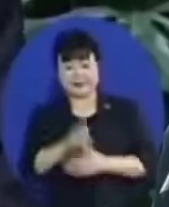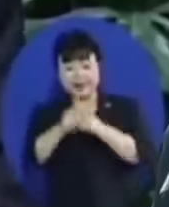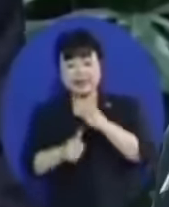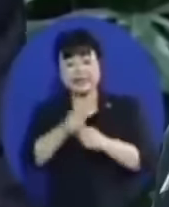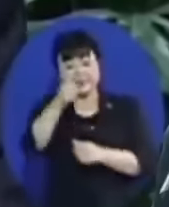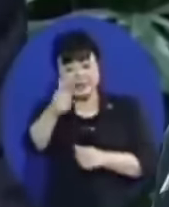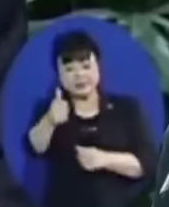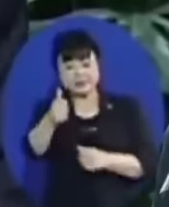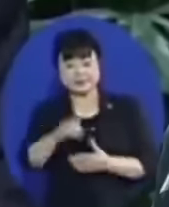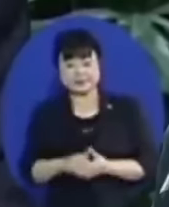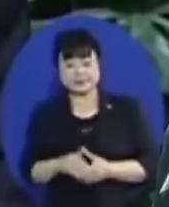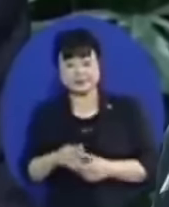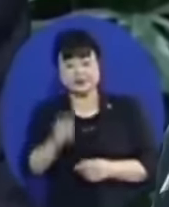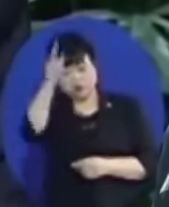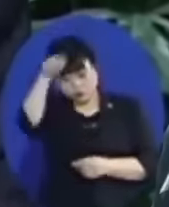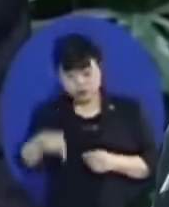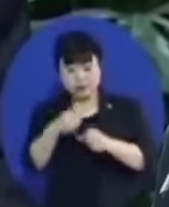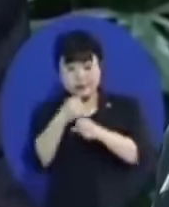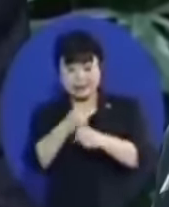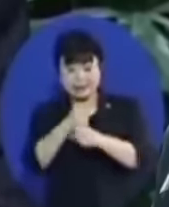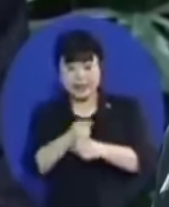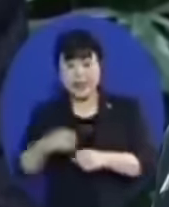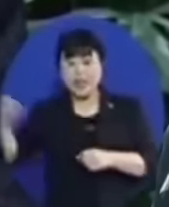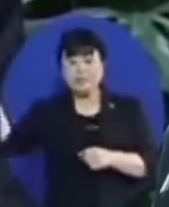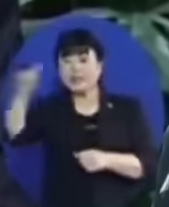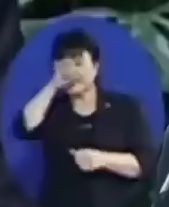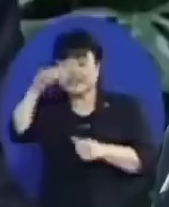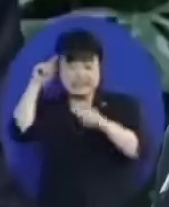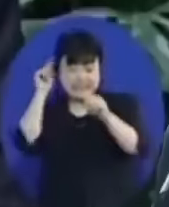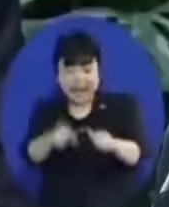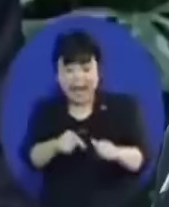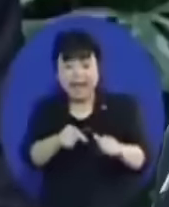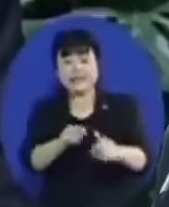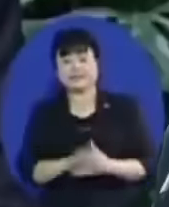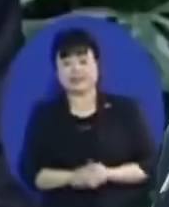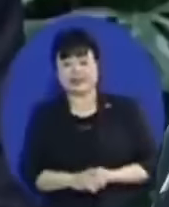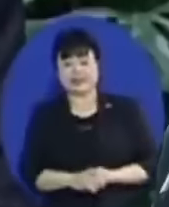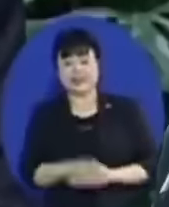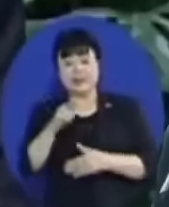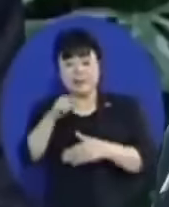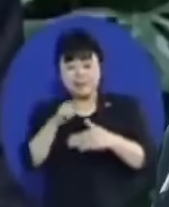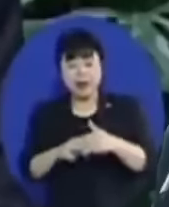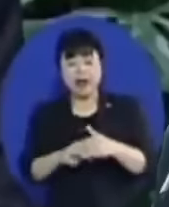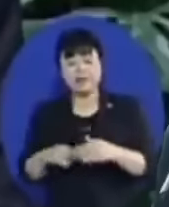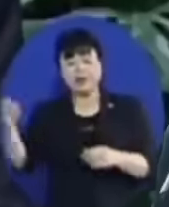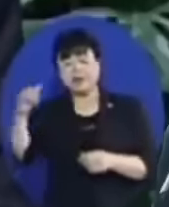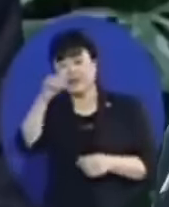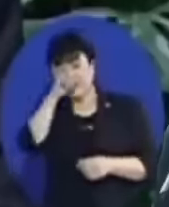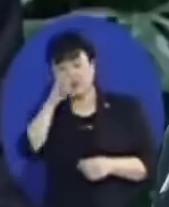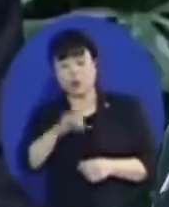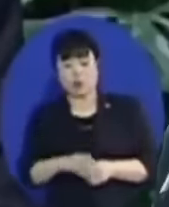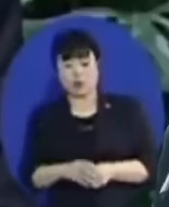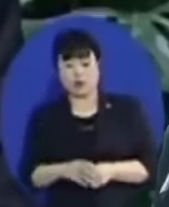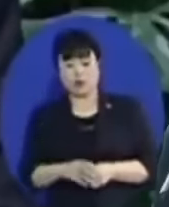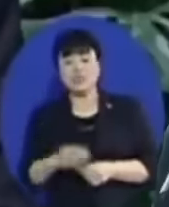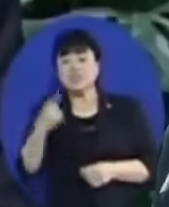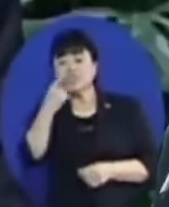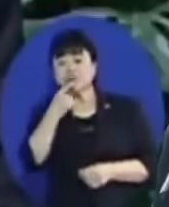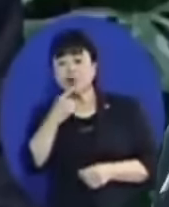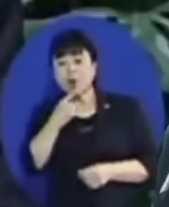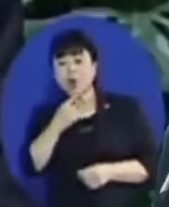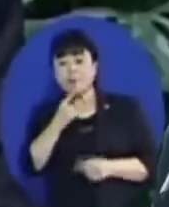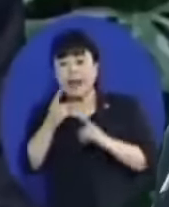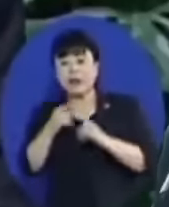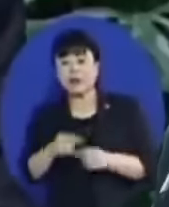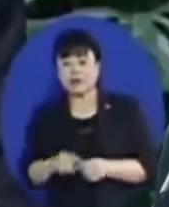하나님이 우주를 지으실 때 빛이 있으라 말씀을 하셨습니다. 마음속에 아무리 빛이 있으라고 생각해도 빛이 생기지